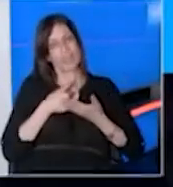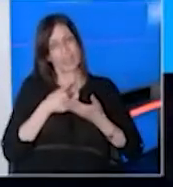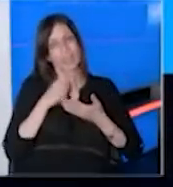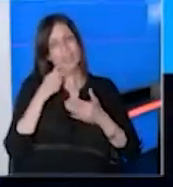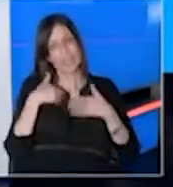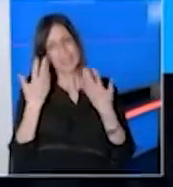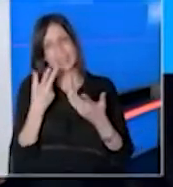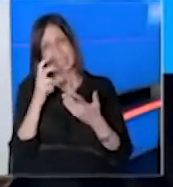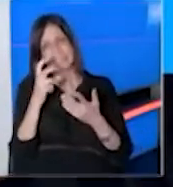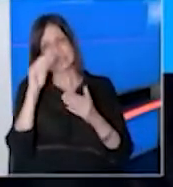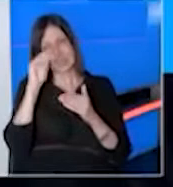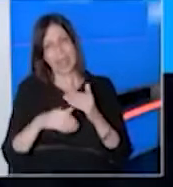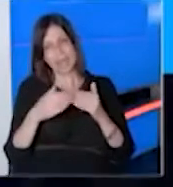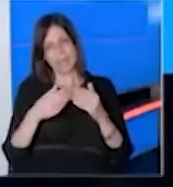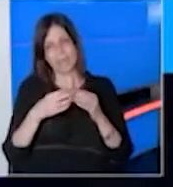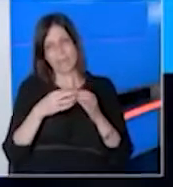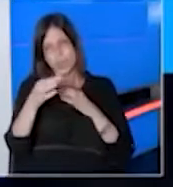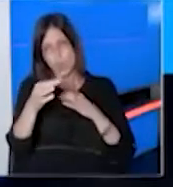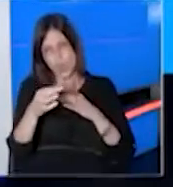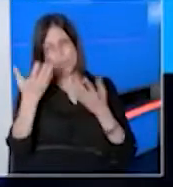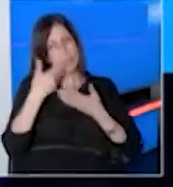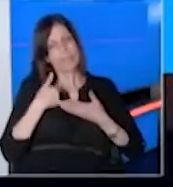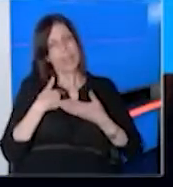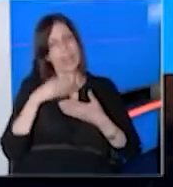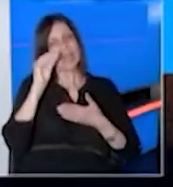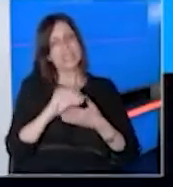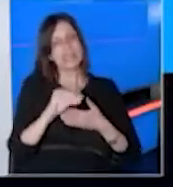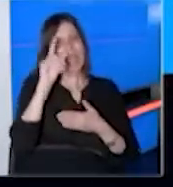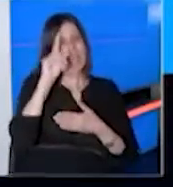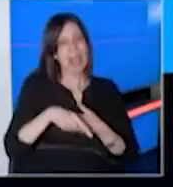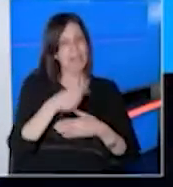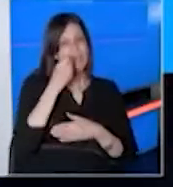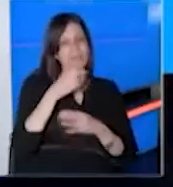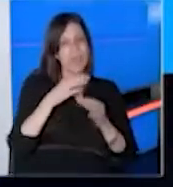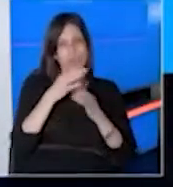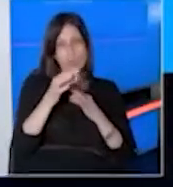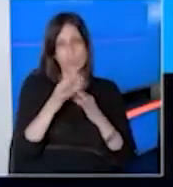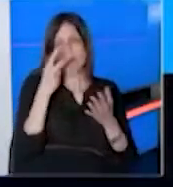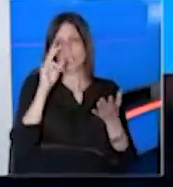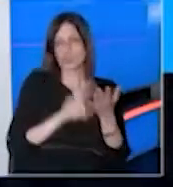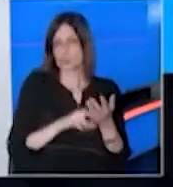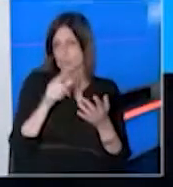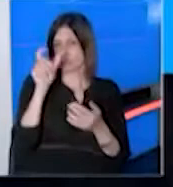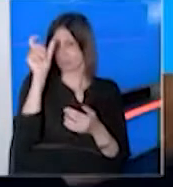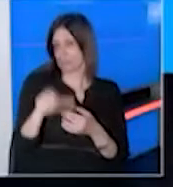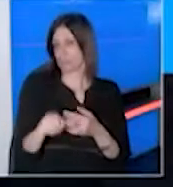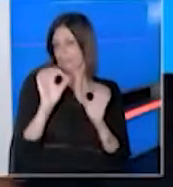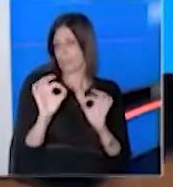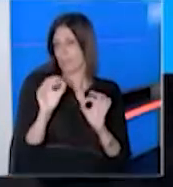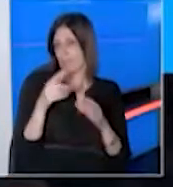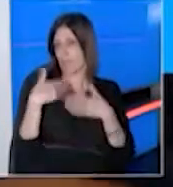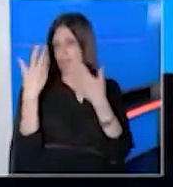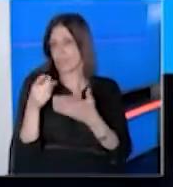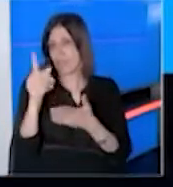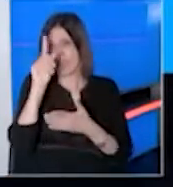אביא לך 20 אלף דונם מסביב לערד, תן לי לשים פה 1,000 דונם. מה זכותו של יעקב ממענית, האיש החביב והנחמד, דווקא אצלו שיהיו 1,000